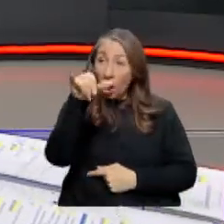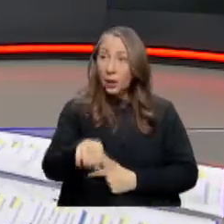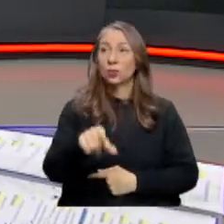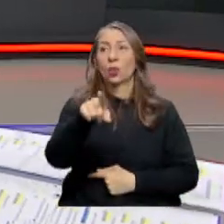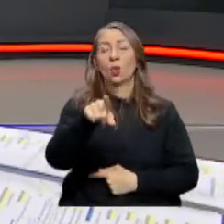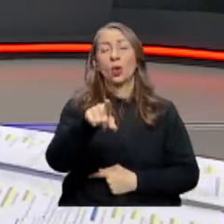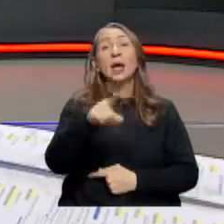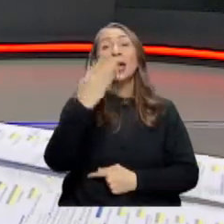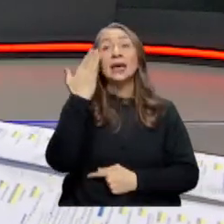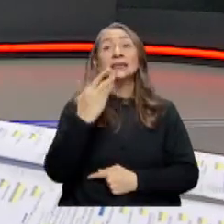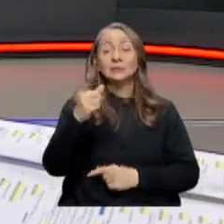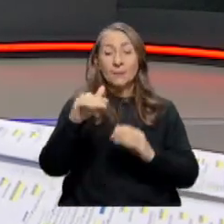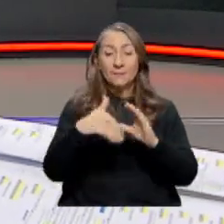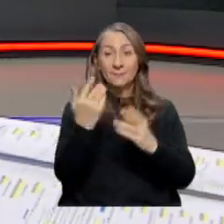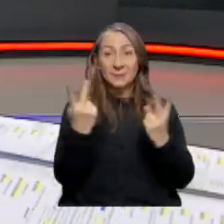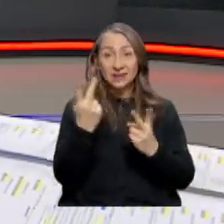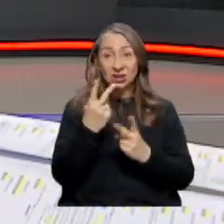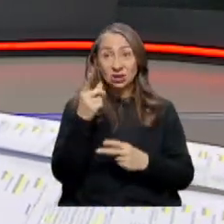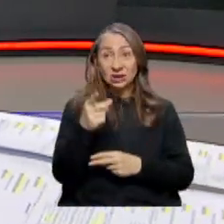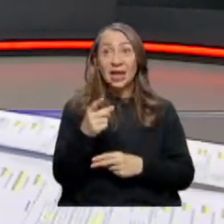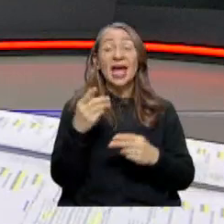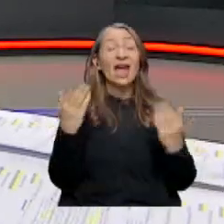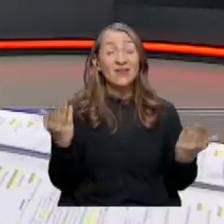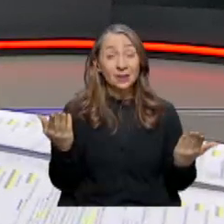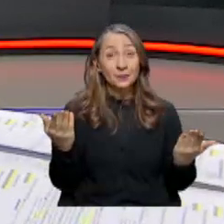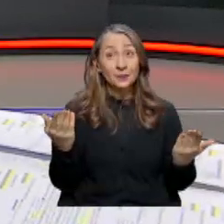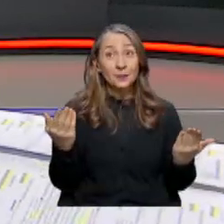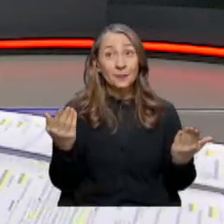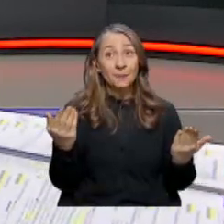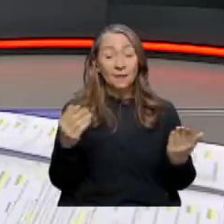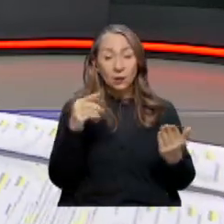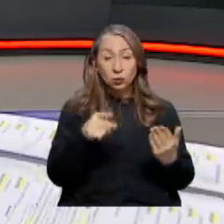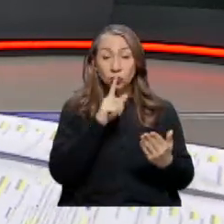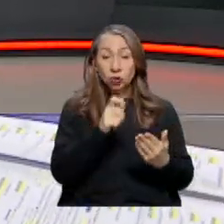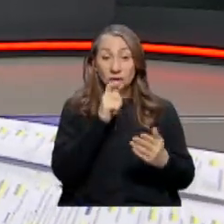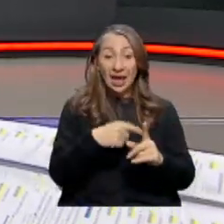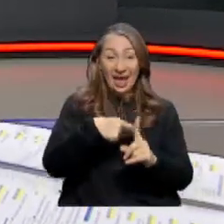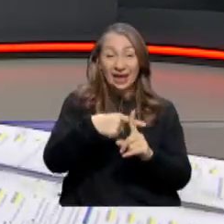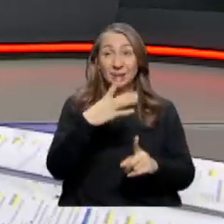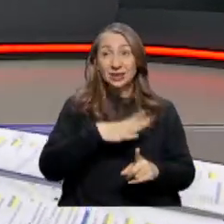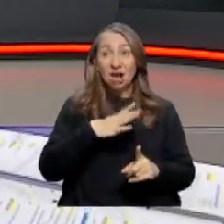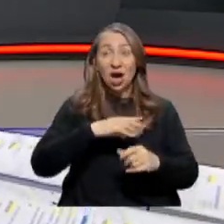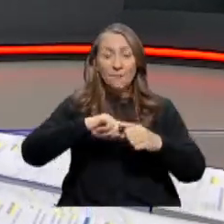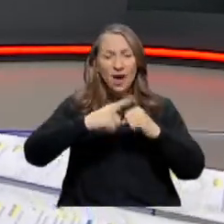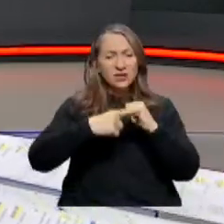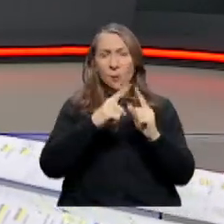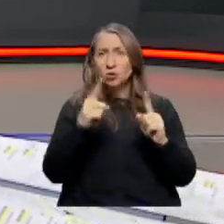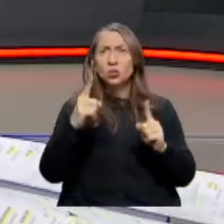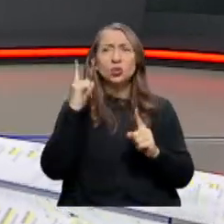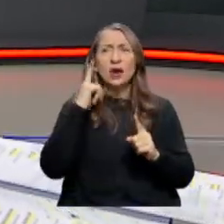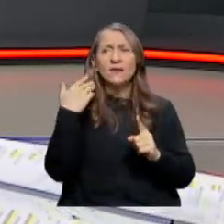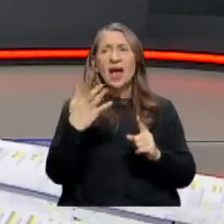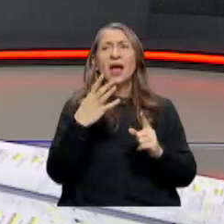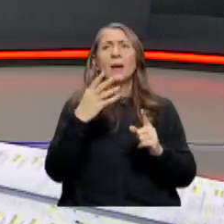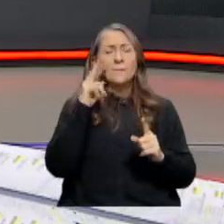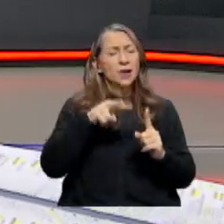ediyor. İzleyicilerimizden gelen mesajlar. Efendim bu vaatlere eklemek istediklerinizi hafta boyu bu kulak ver